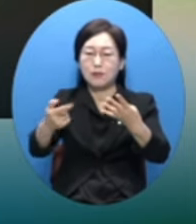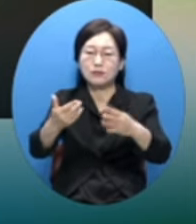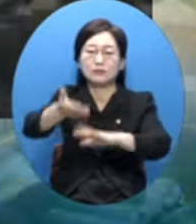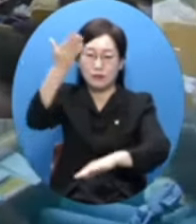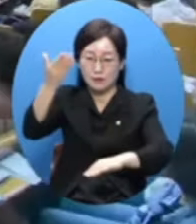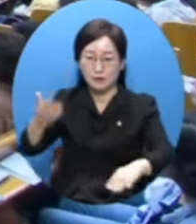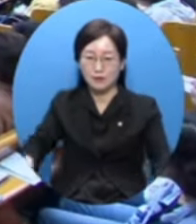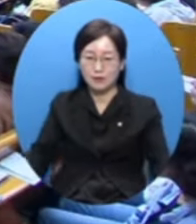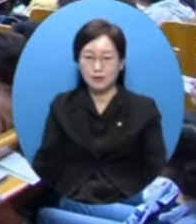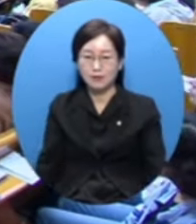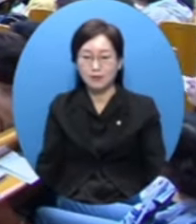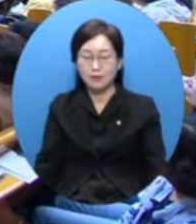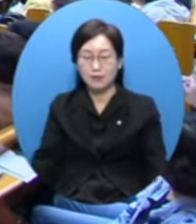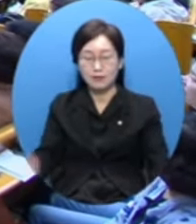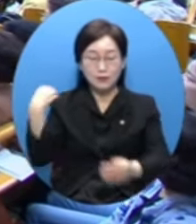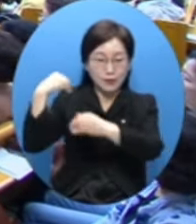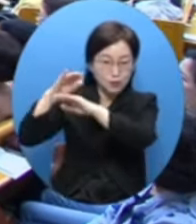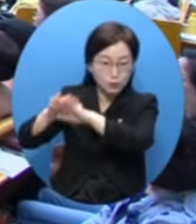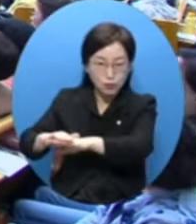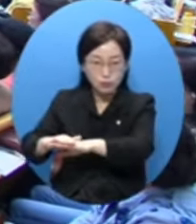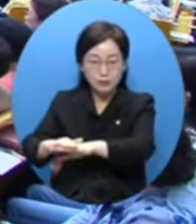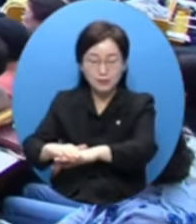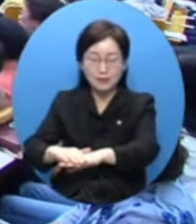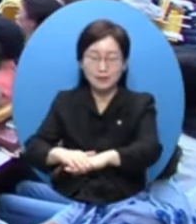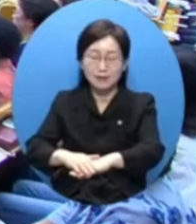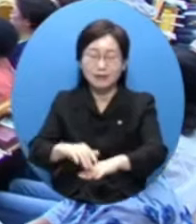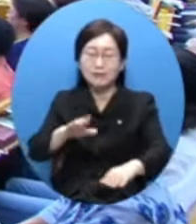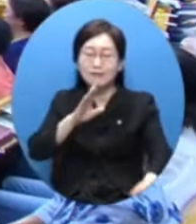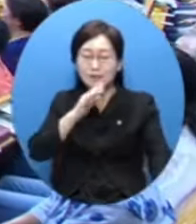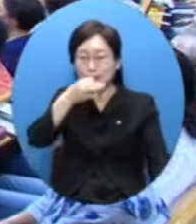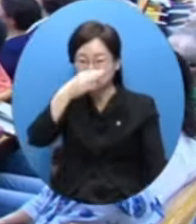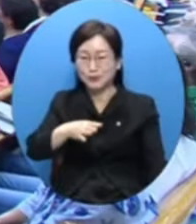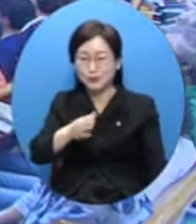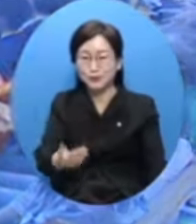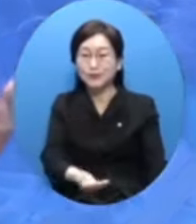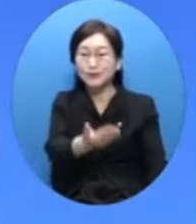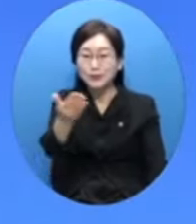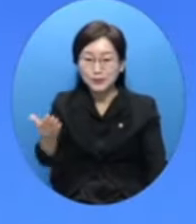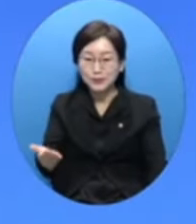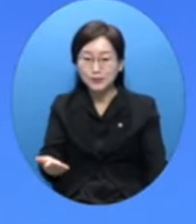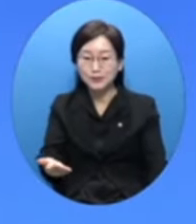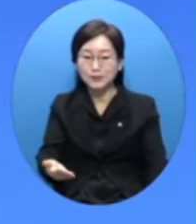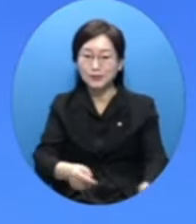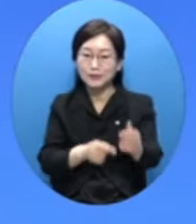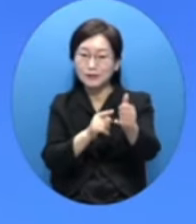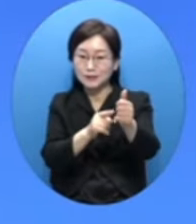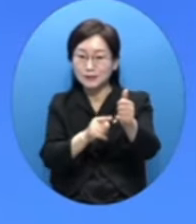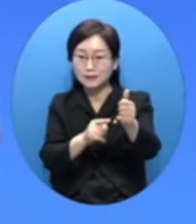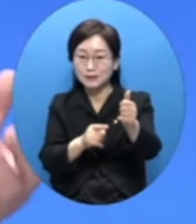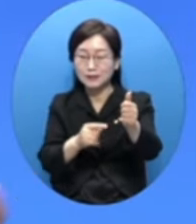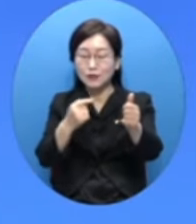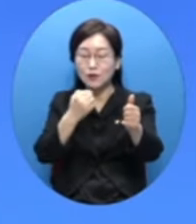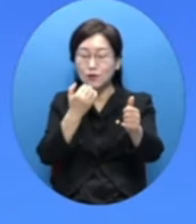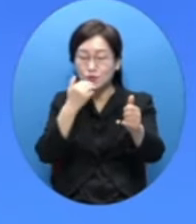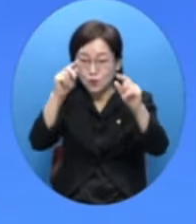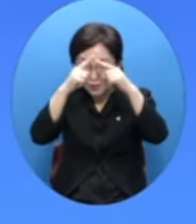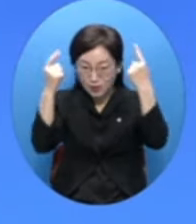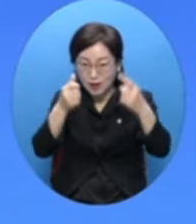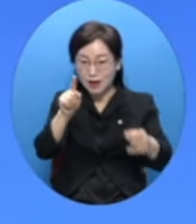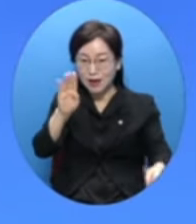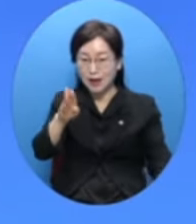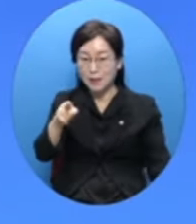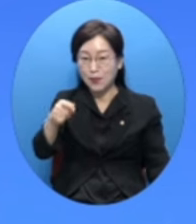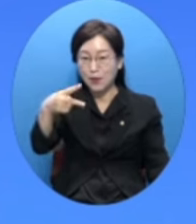사실 내려놓는다는 것이 제일 힘듭니다. 여러분, 이분이 서울대학교 하버대학을 나왔다는 그